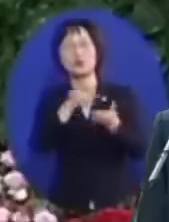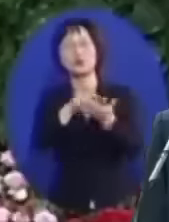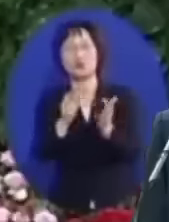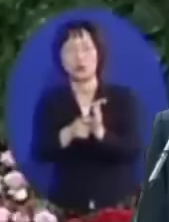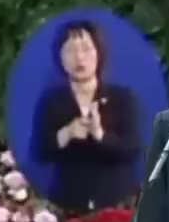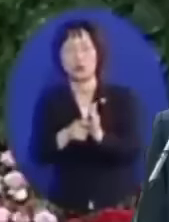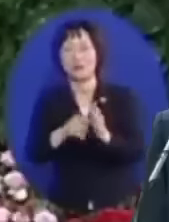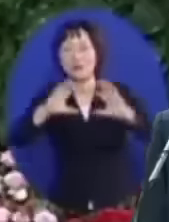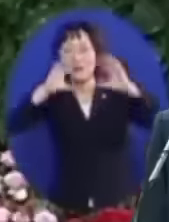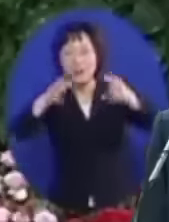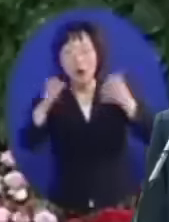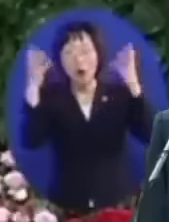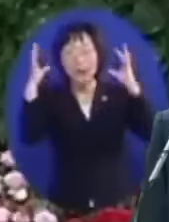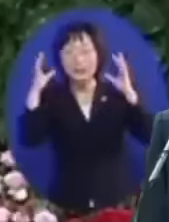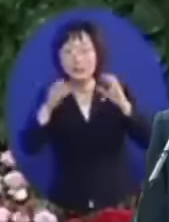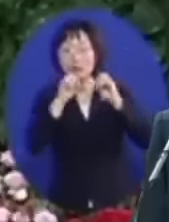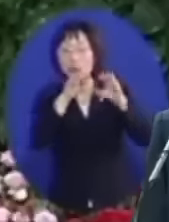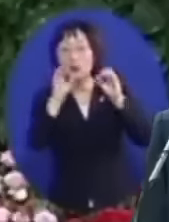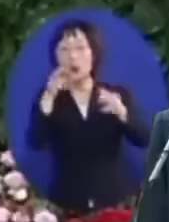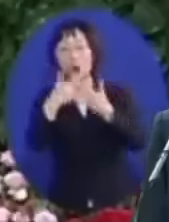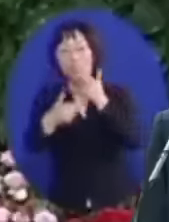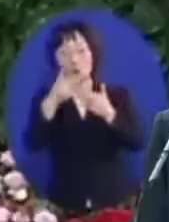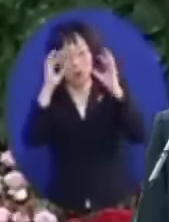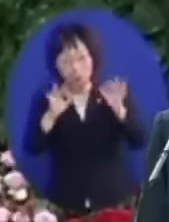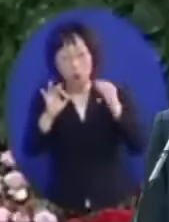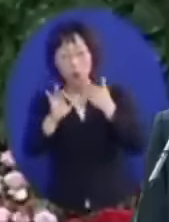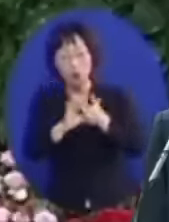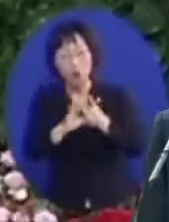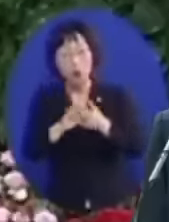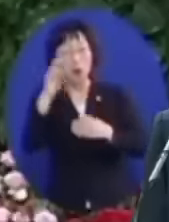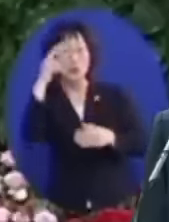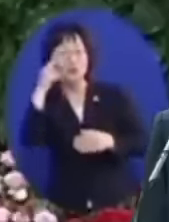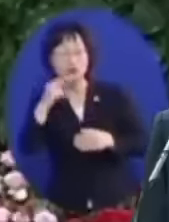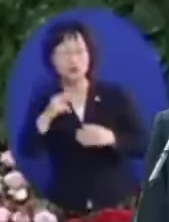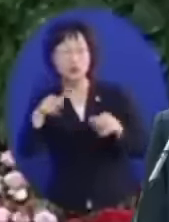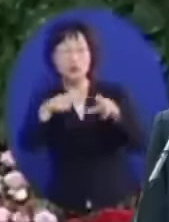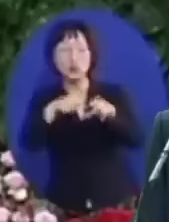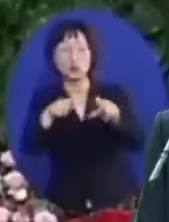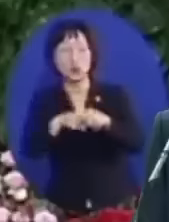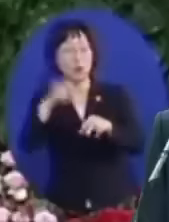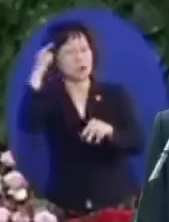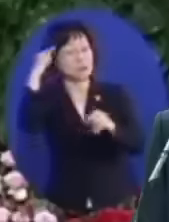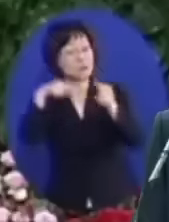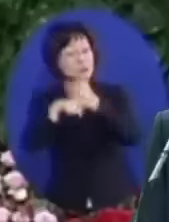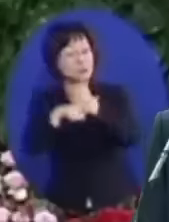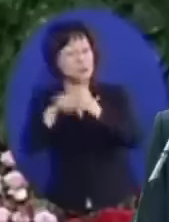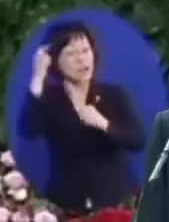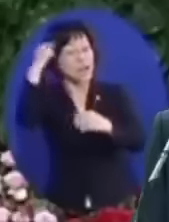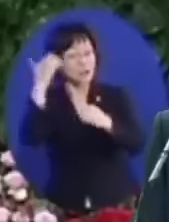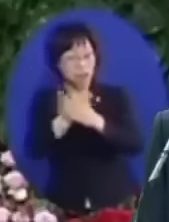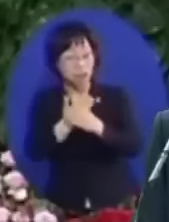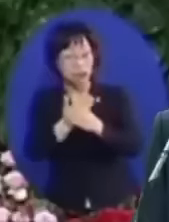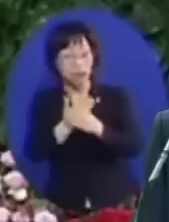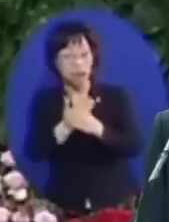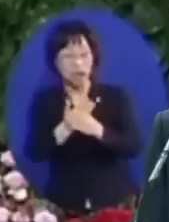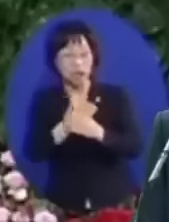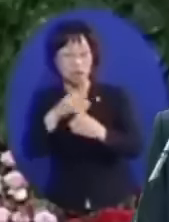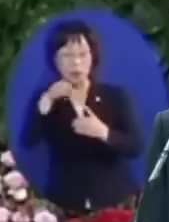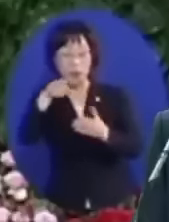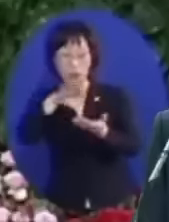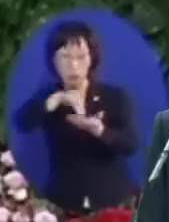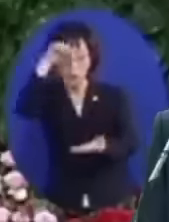어린이 전도협회는 미국의 종교심리학자 보너 박사가 조사한 성공한 크리스천 전문직